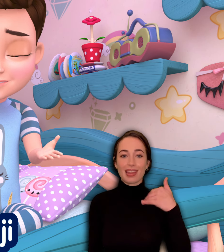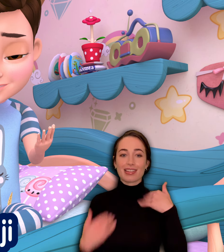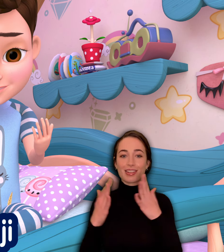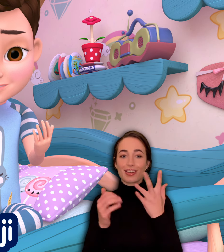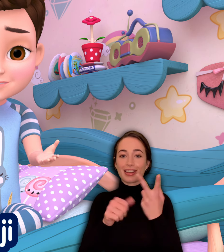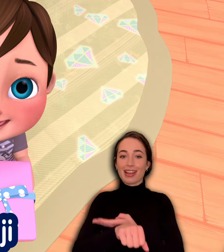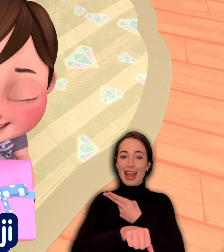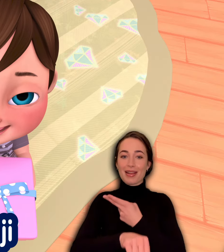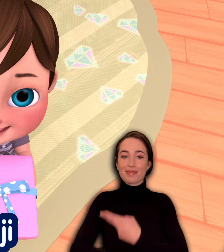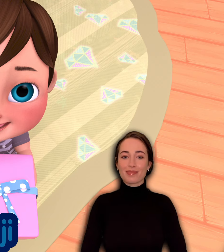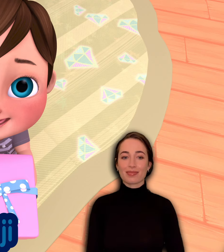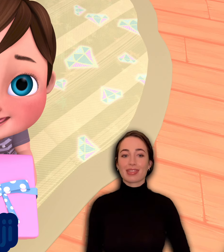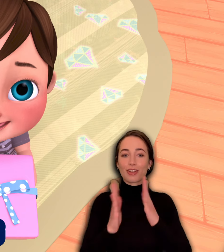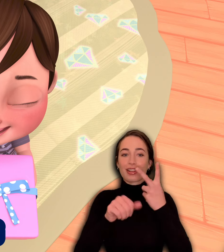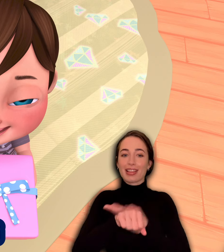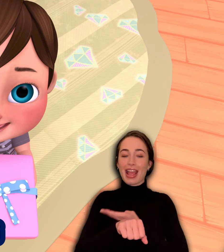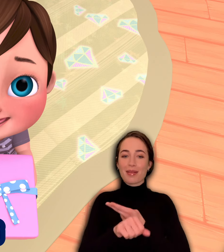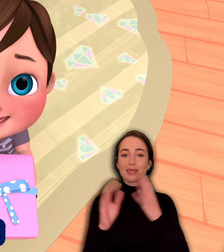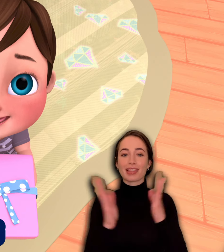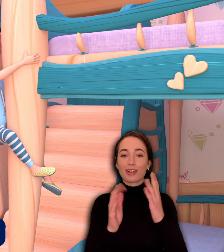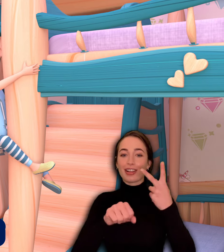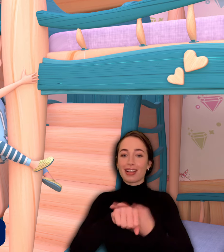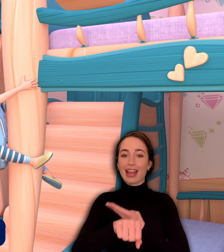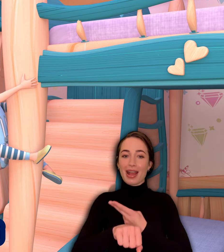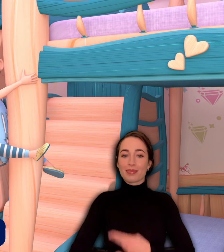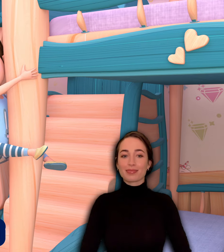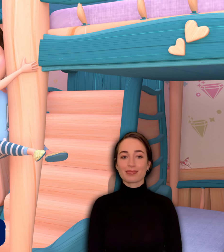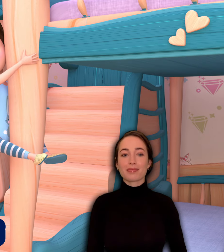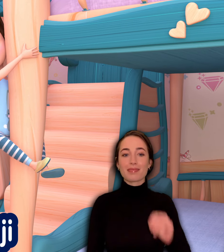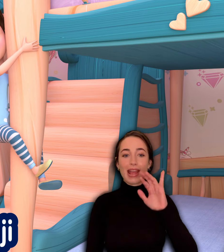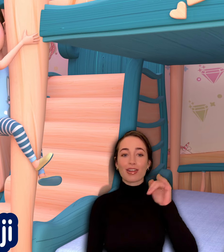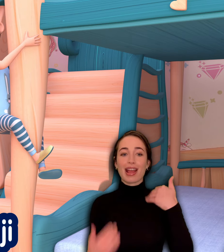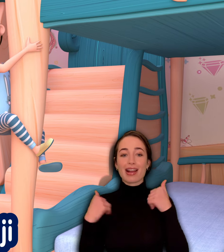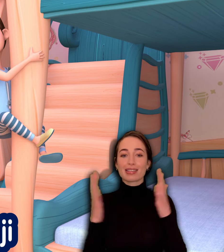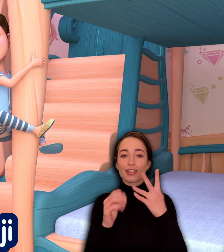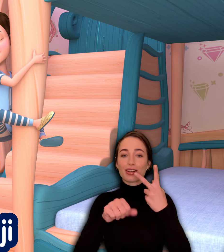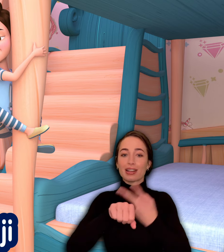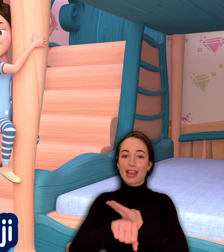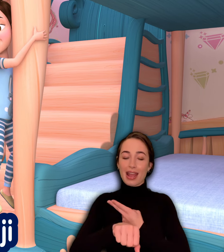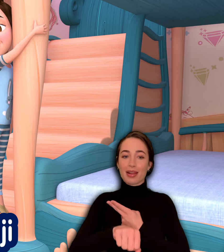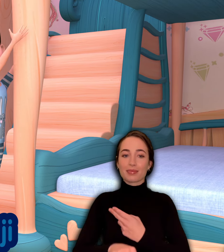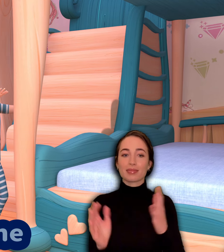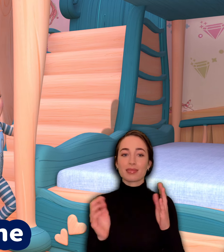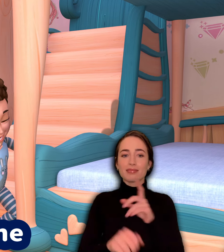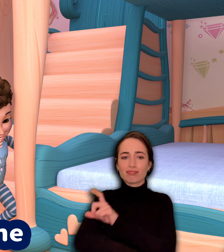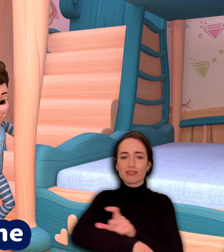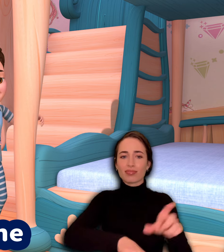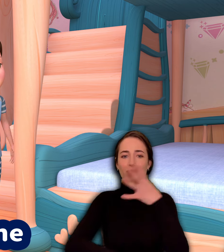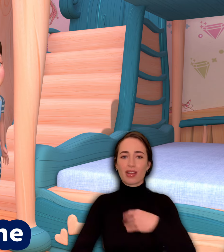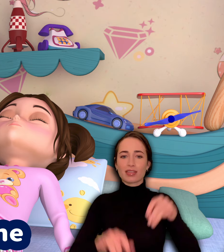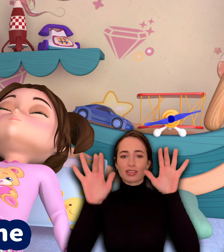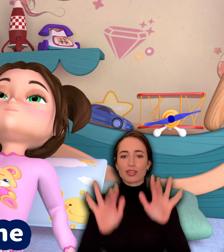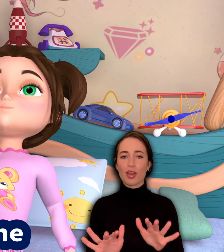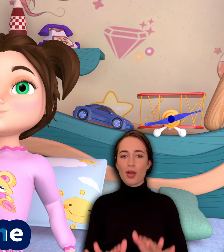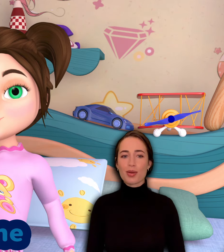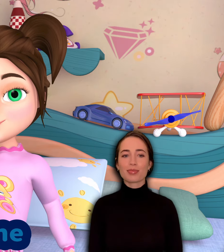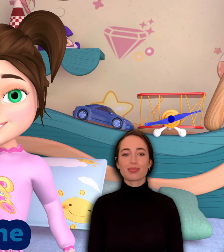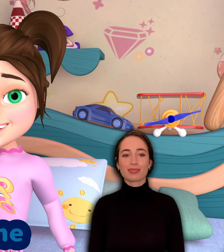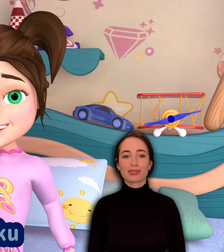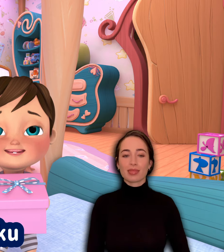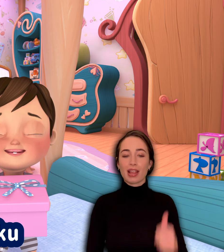メリーさんの羊羊羊メリーさんの羊マ